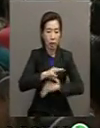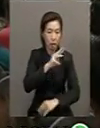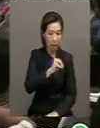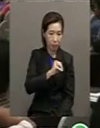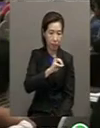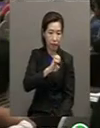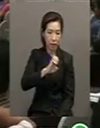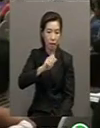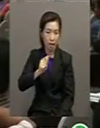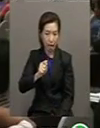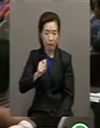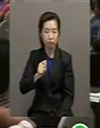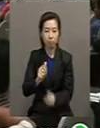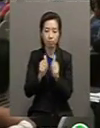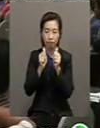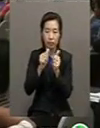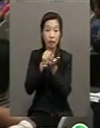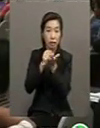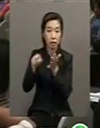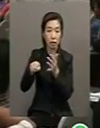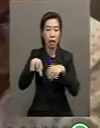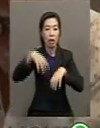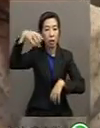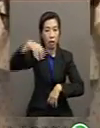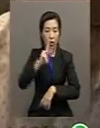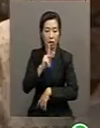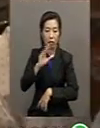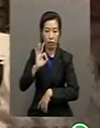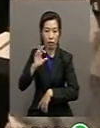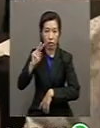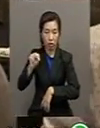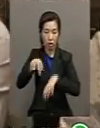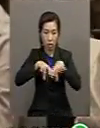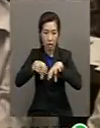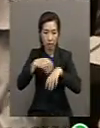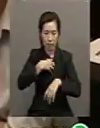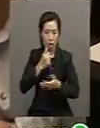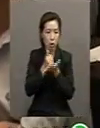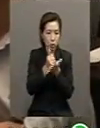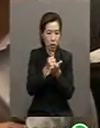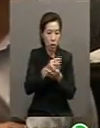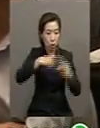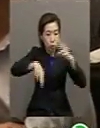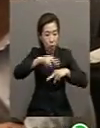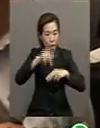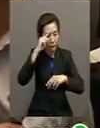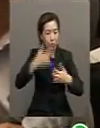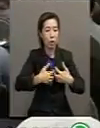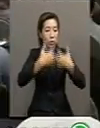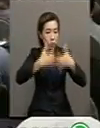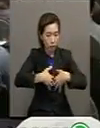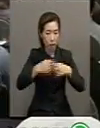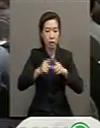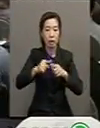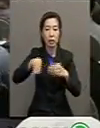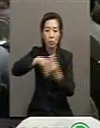Better Care Service เป็นบริการที่การไฟฟ้านครหลวงจัดขึ้นเพื่อต้องการดูแลระบบไฟฟ้าให้กับกลุ่มลูกค้าที่เป็นสมาชิกภาคธุรกิจและภาคอุตสาหกร